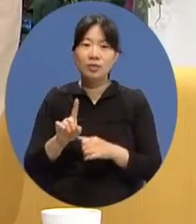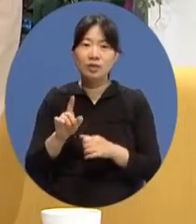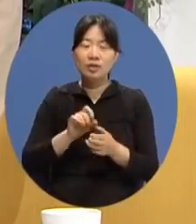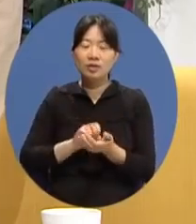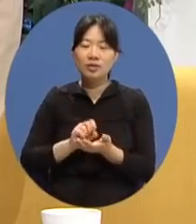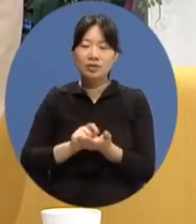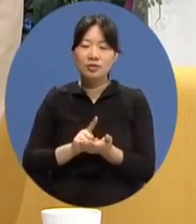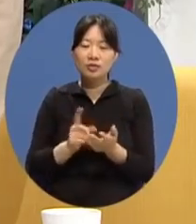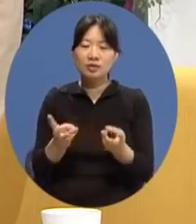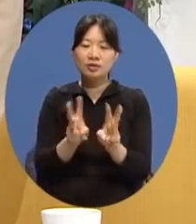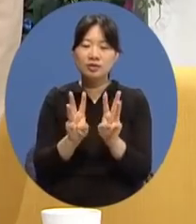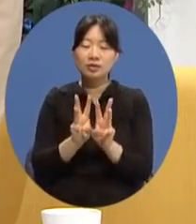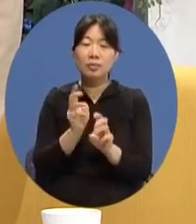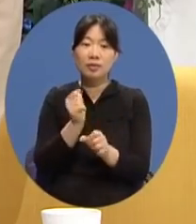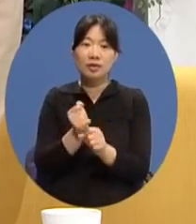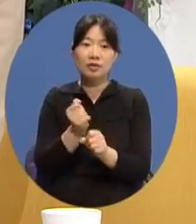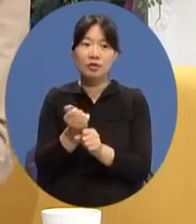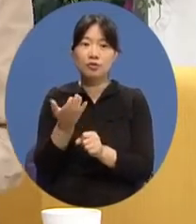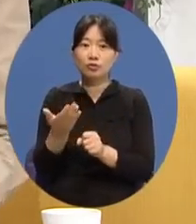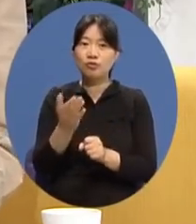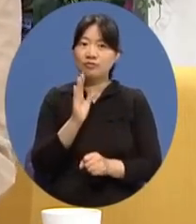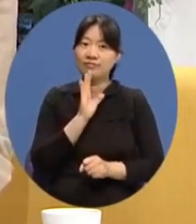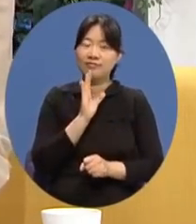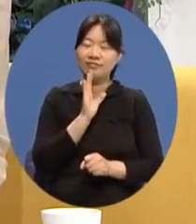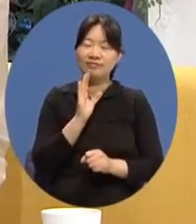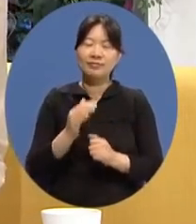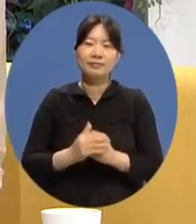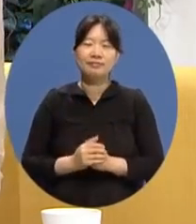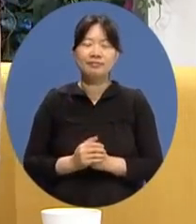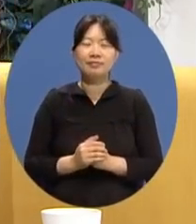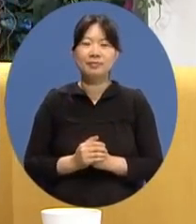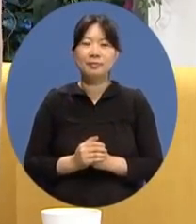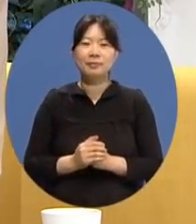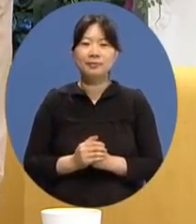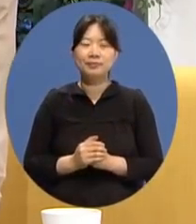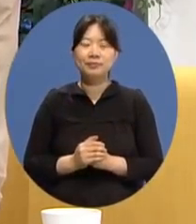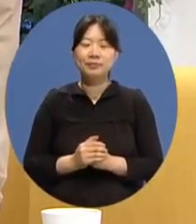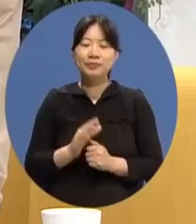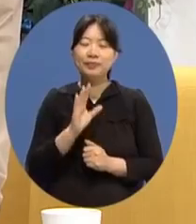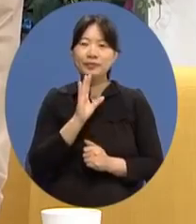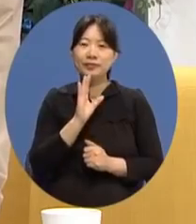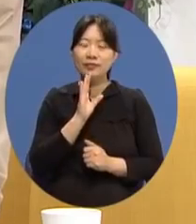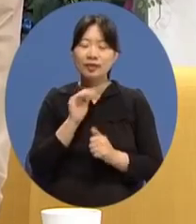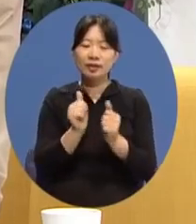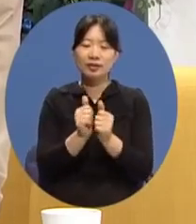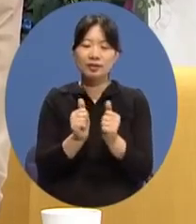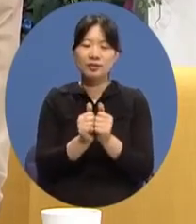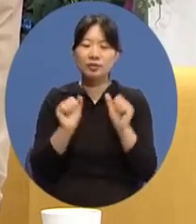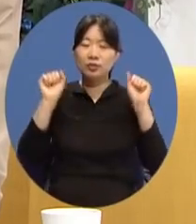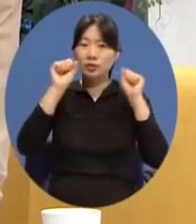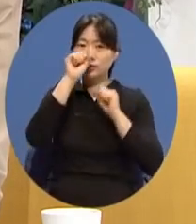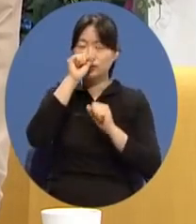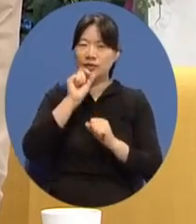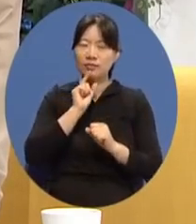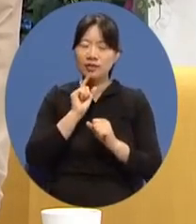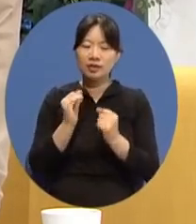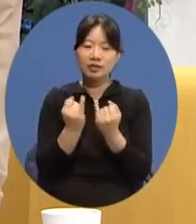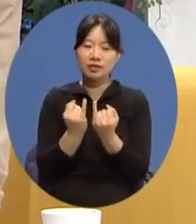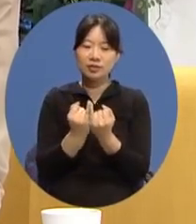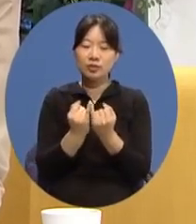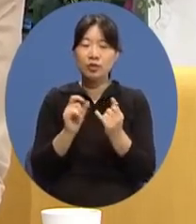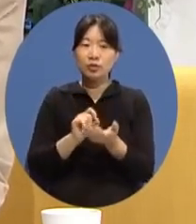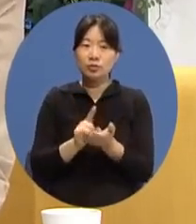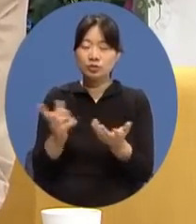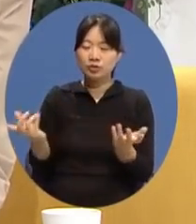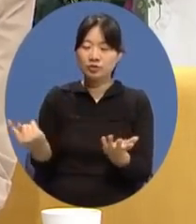클럽 만들어주는 거더라고요. 그래요. 네. 하긴 남자아이들은 기본적으로 운동 좋아하는데 여자아이들도 그럼 축구팀에 끼는